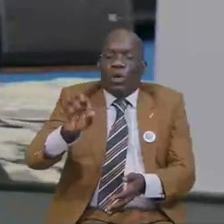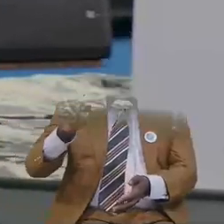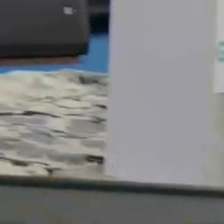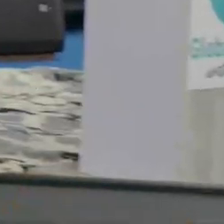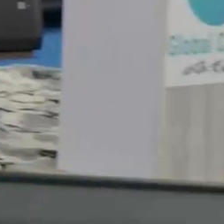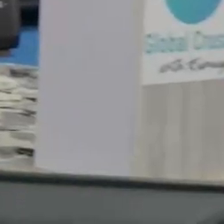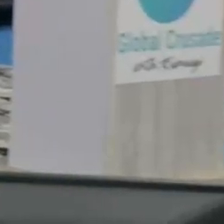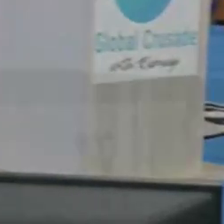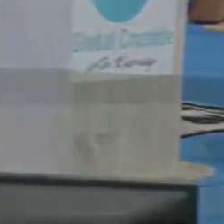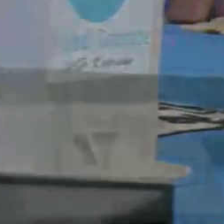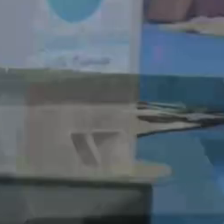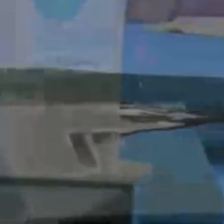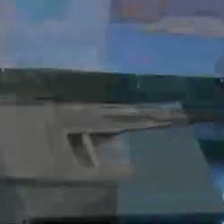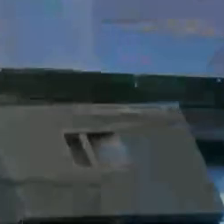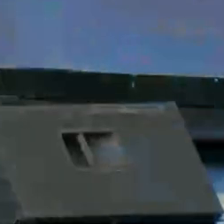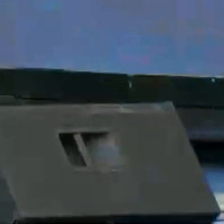pasteur.